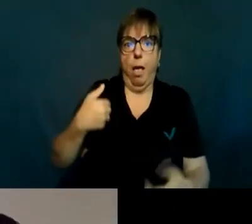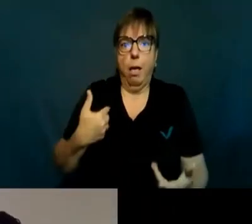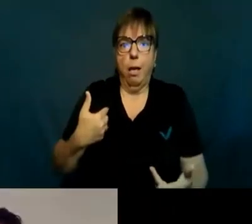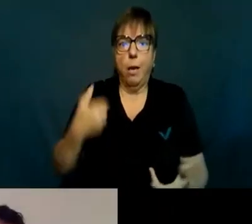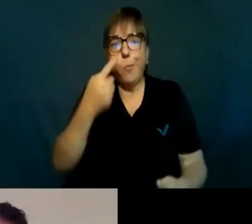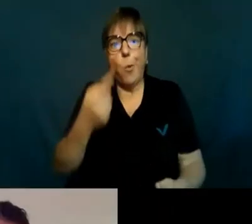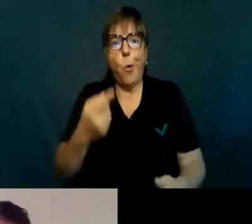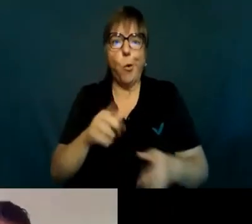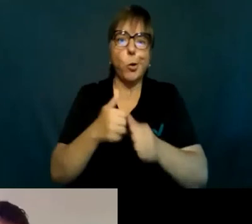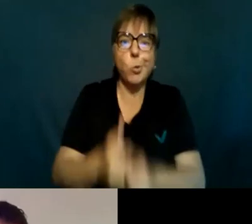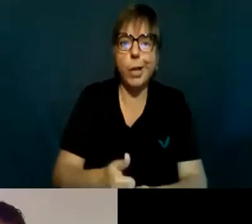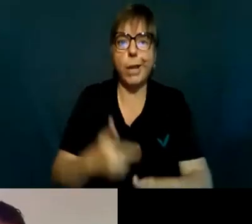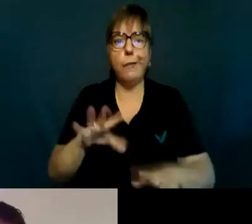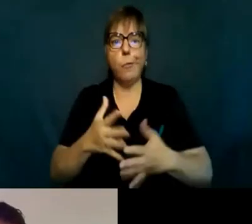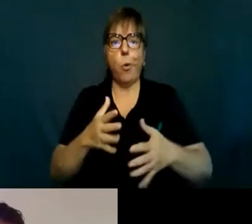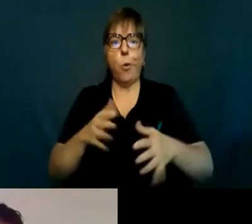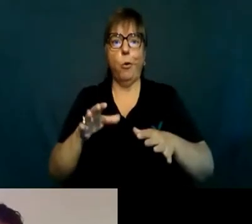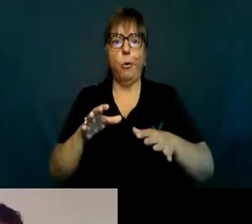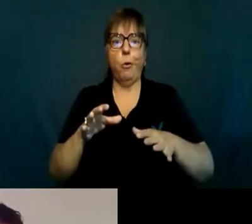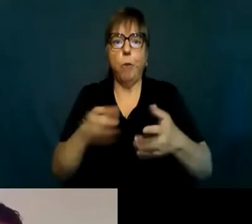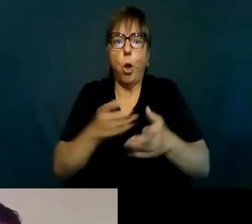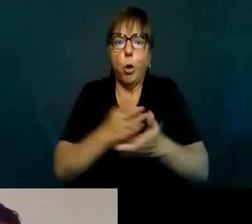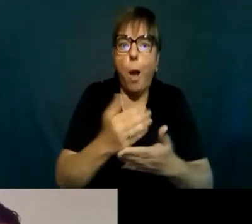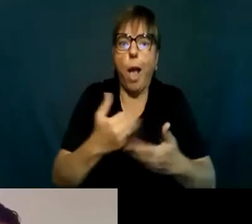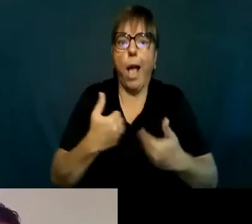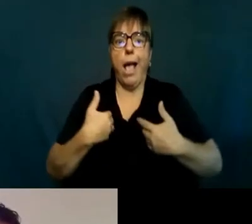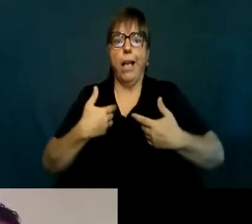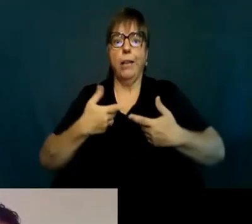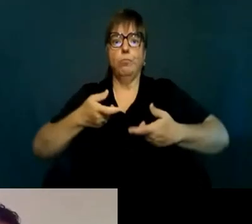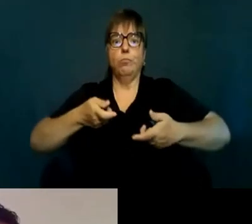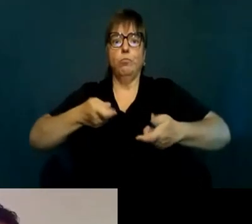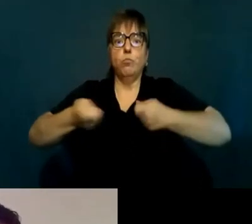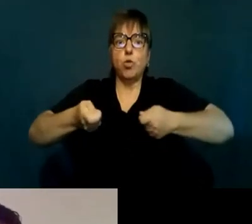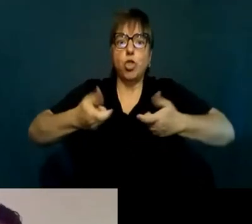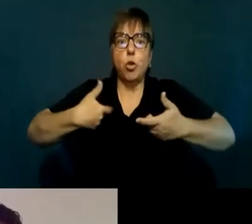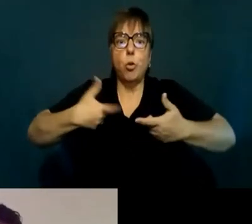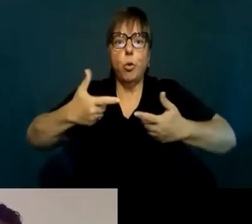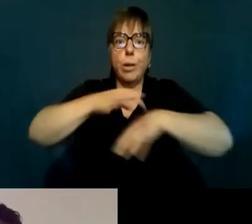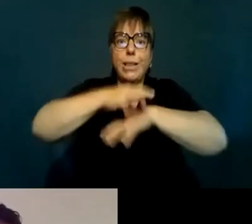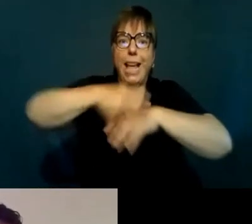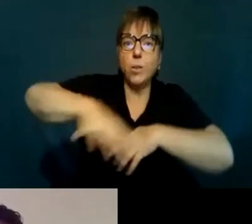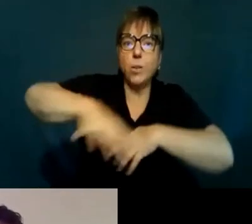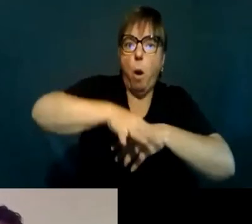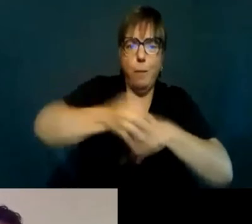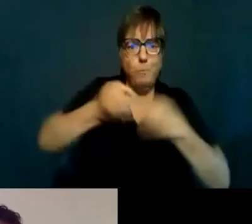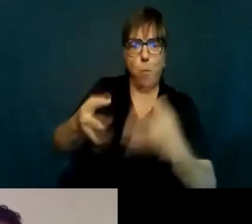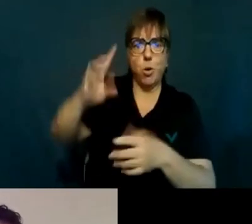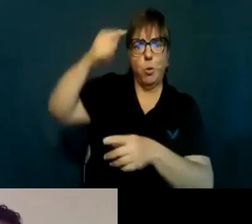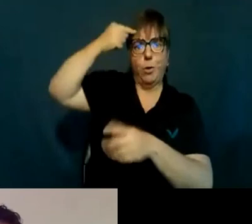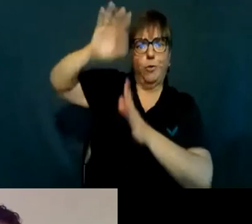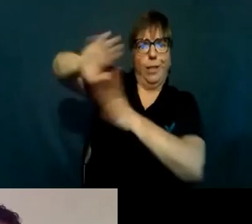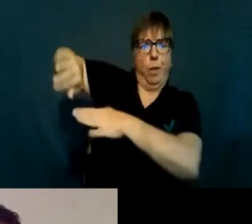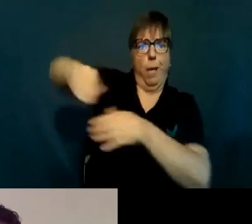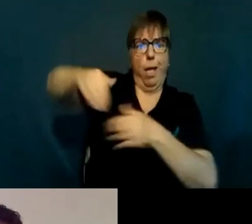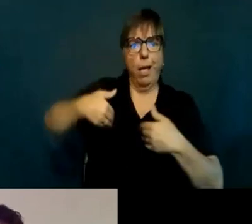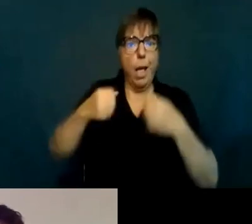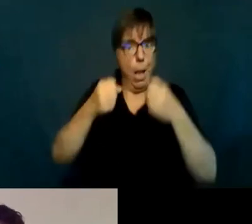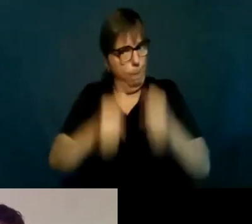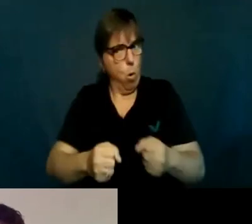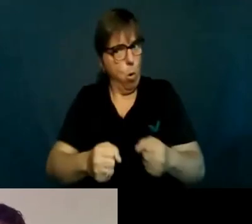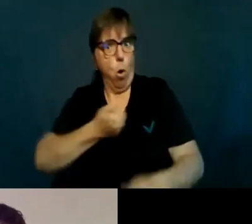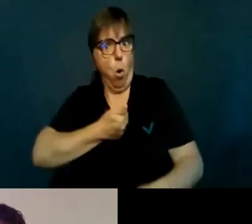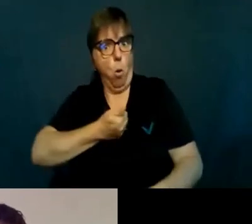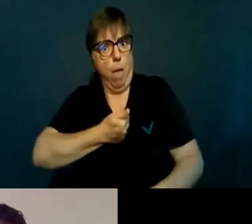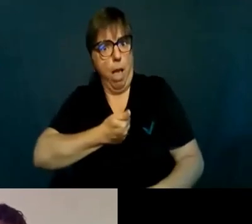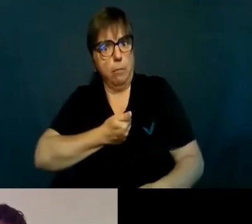pour appliquer leurs droits, leurs juridictions inhérentes sur leurs territoires, leurs territoires ancestraux. Ils peuvent pour se faire s'appuyer sur